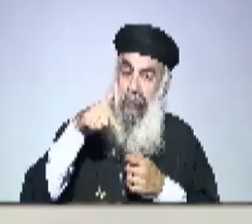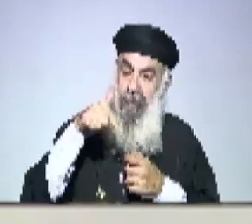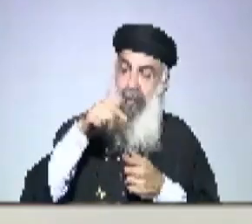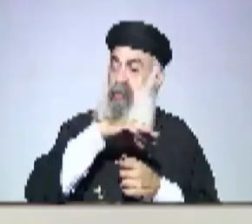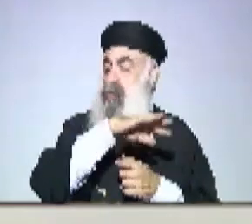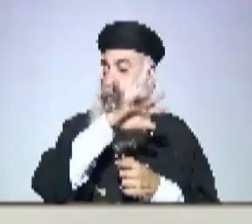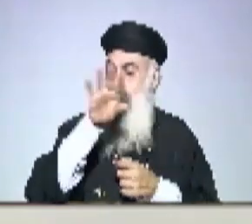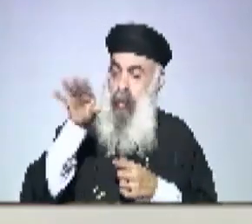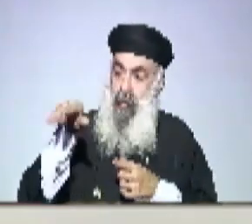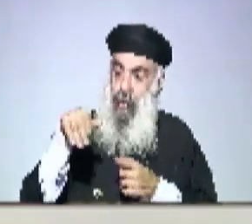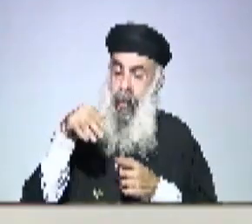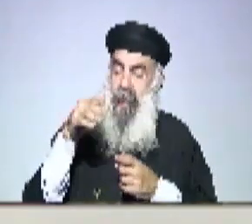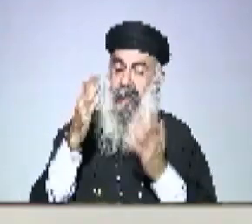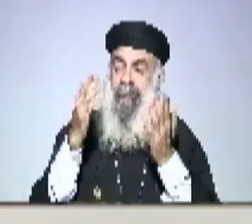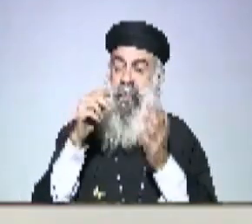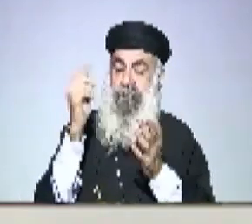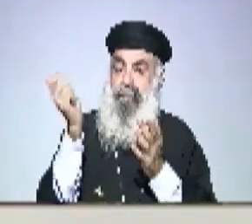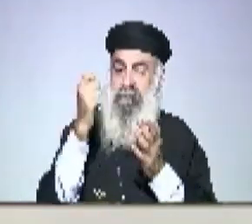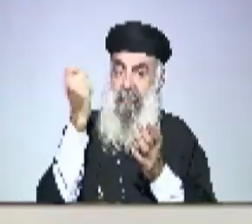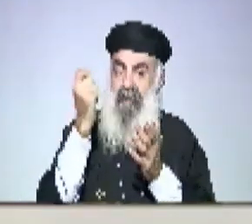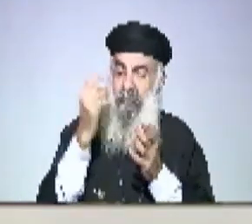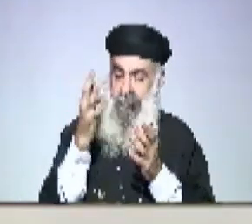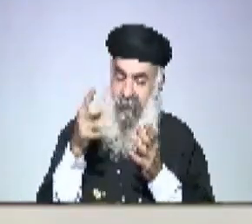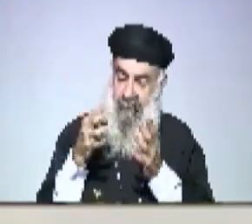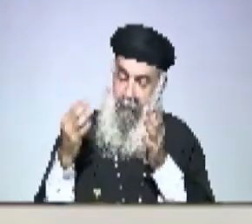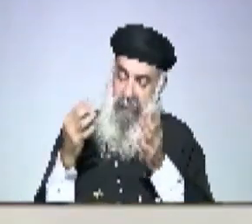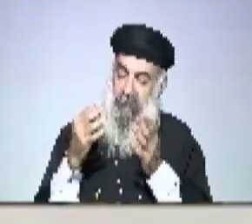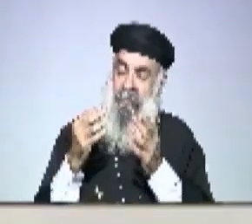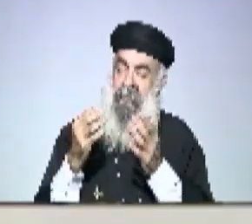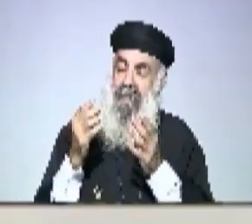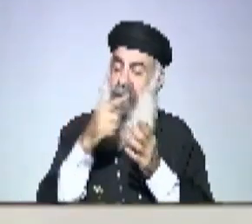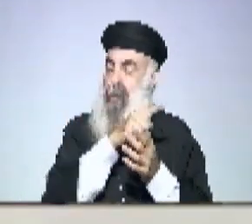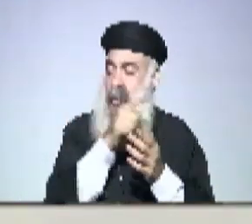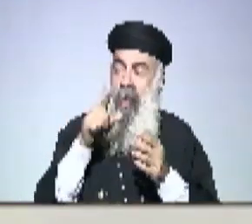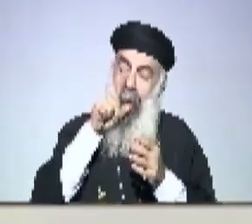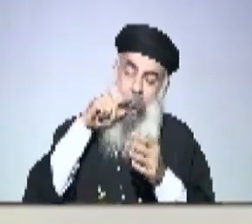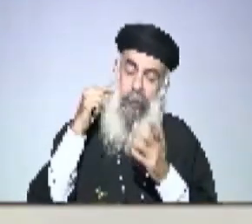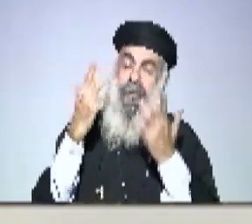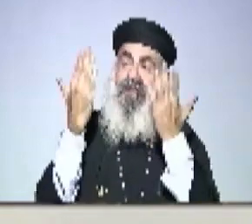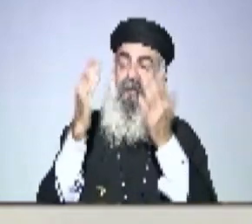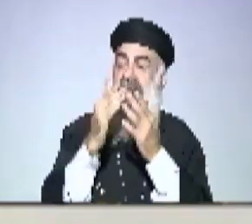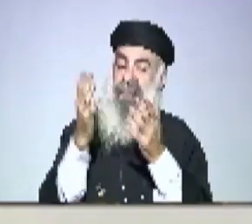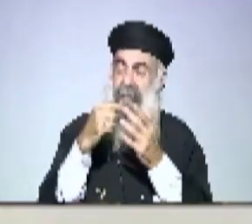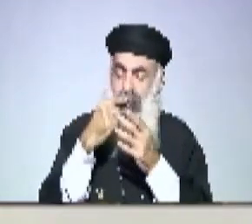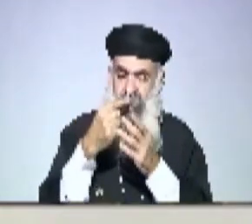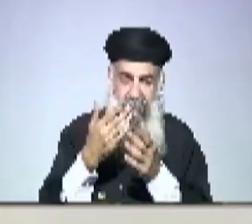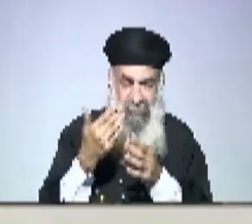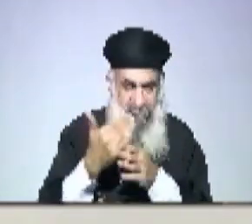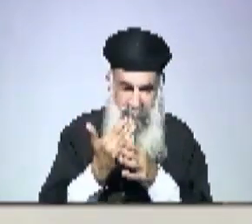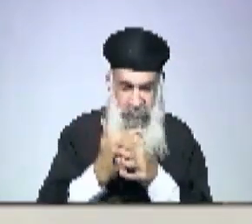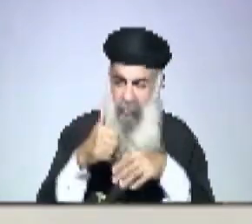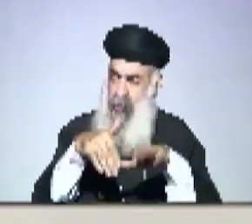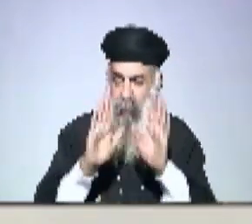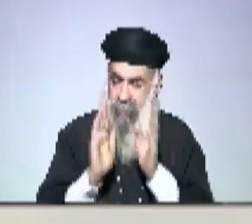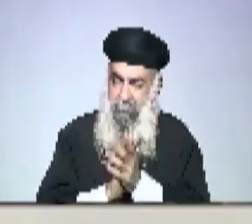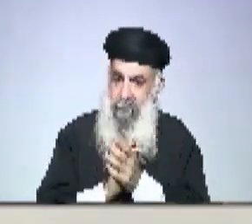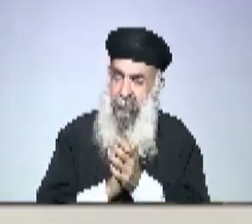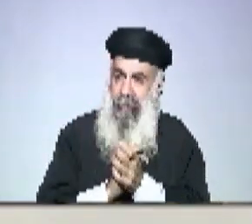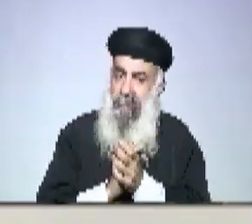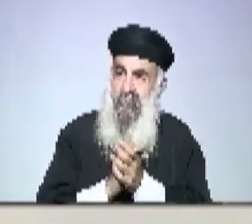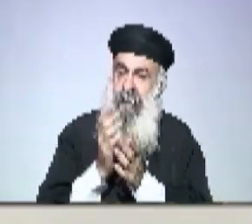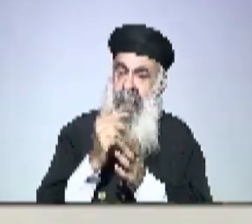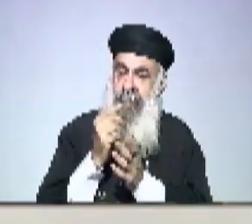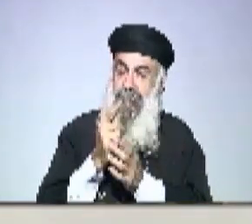كلها مزامير فليه نحرم الناس من المزامير ونقول لهم مالهاش لازمه الحاجه اللي ممكن